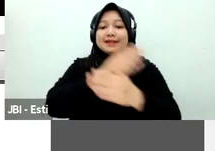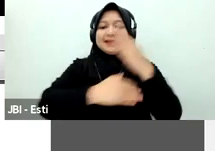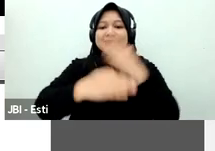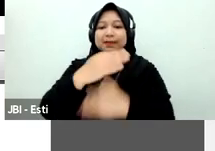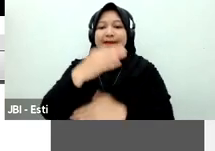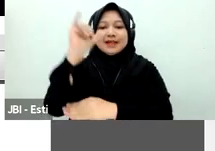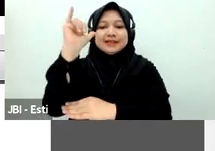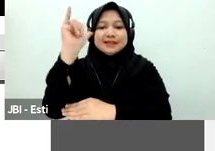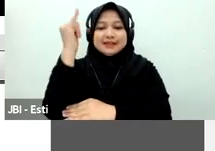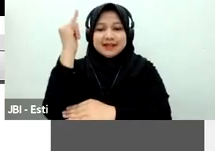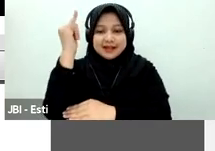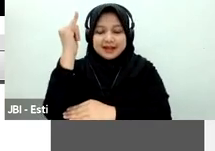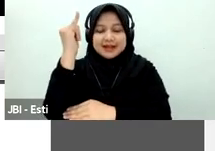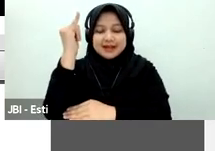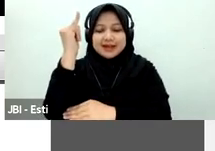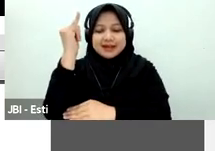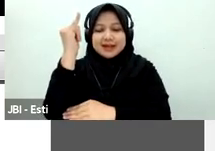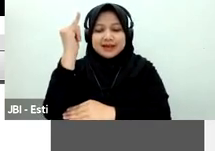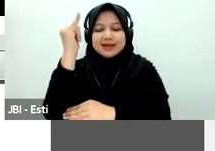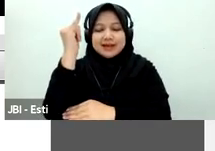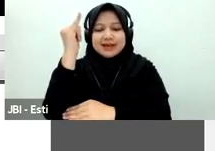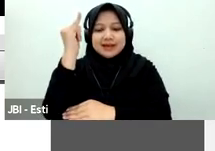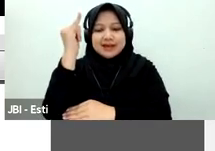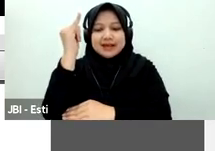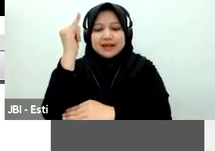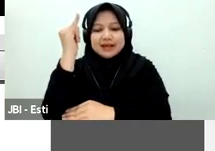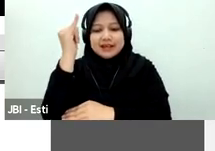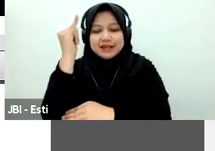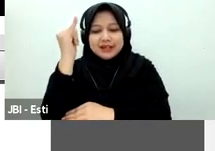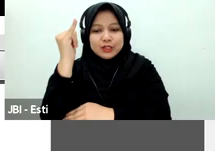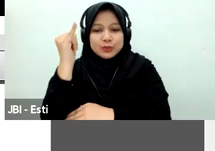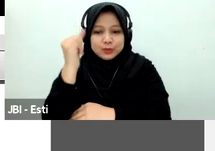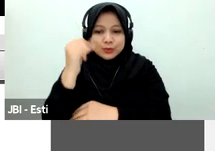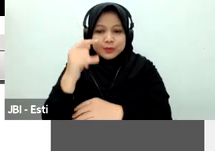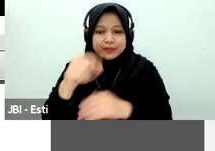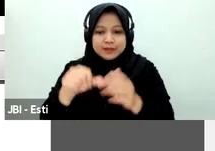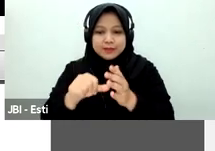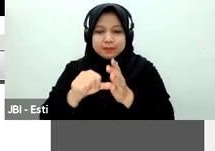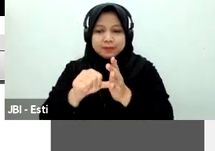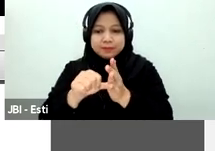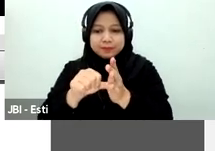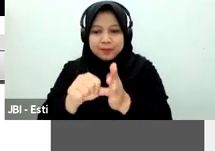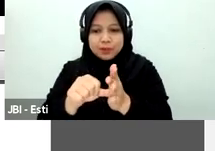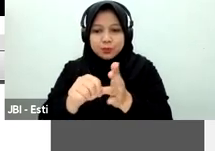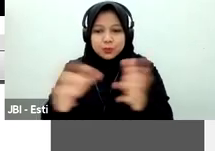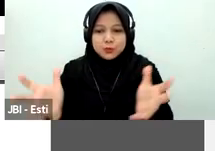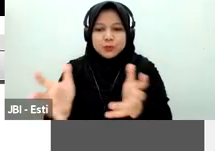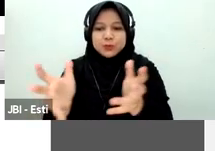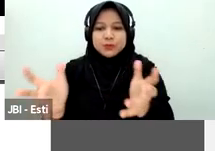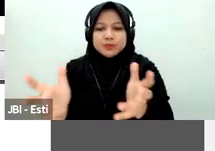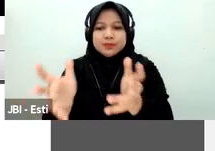semacam pecem batang yang mendesakkan begitu kebijakan bagi